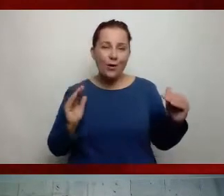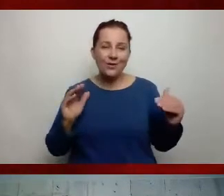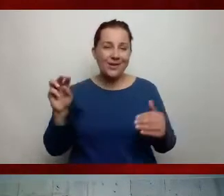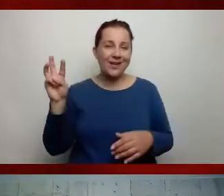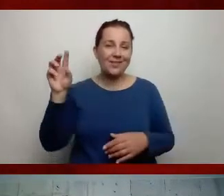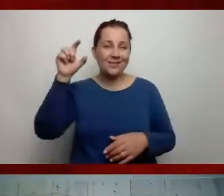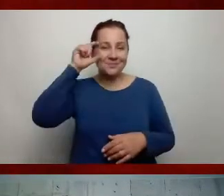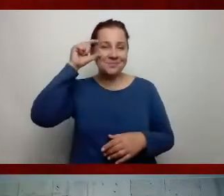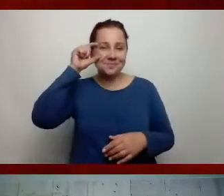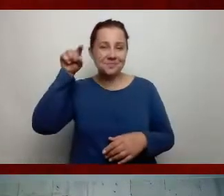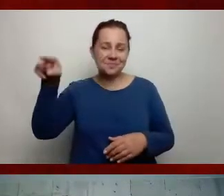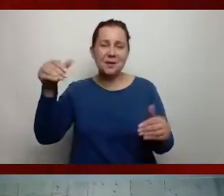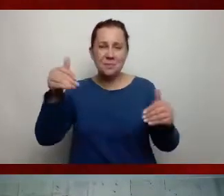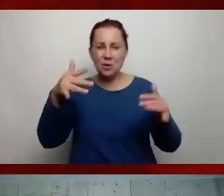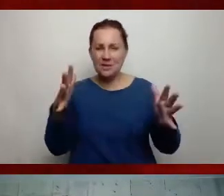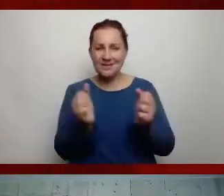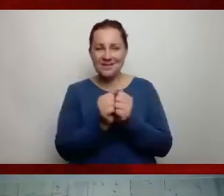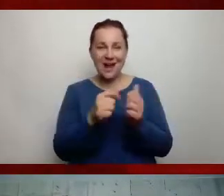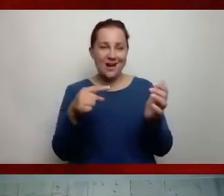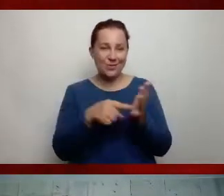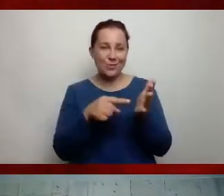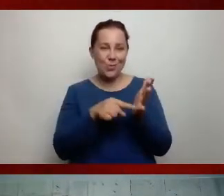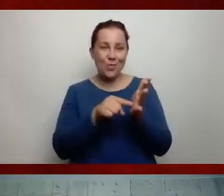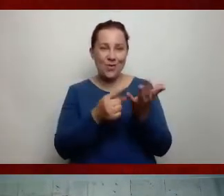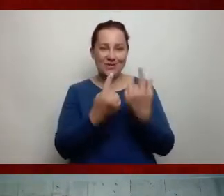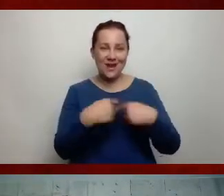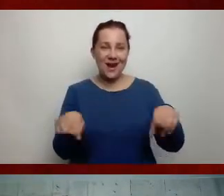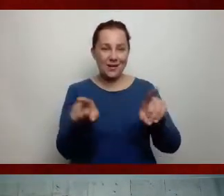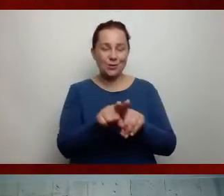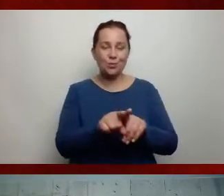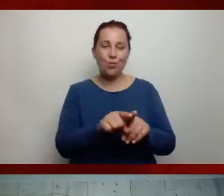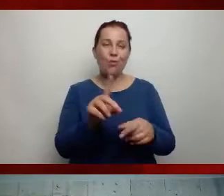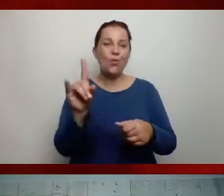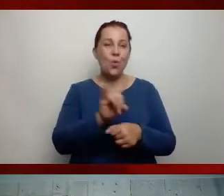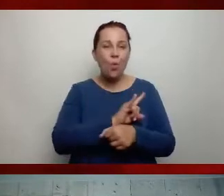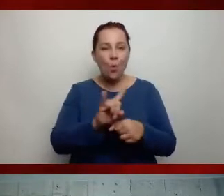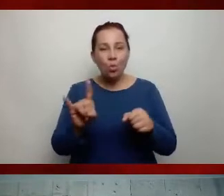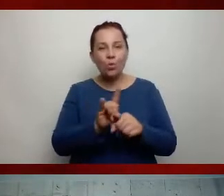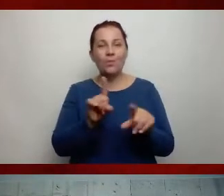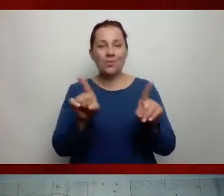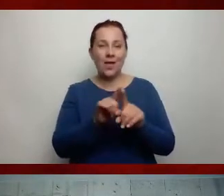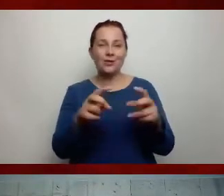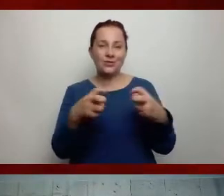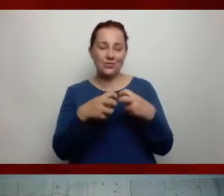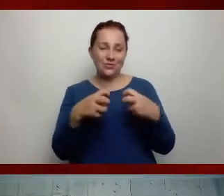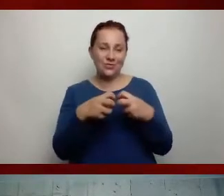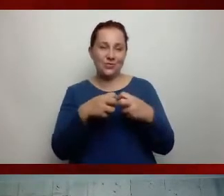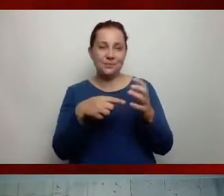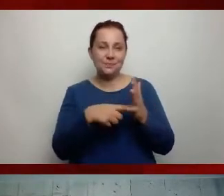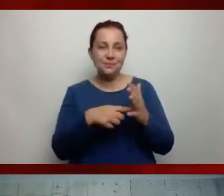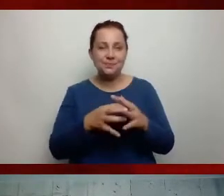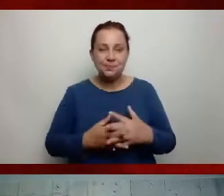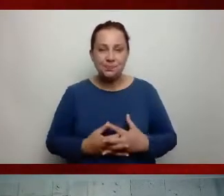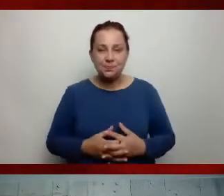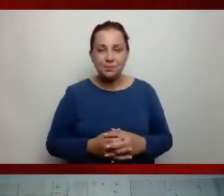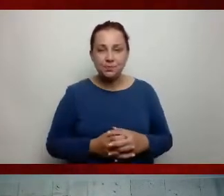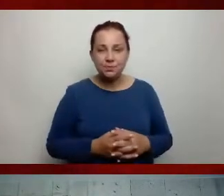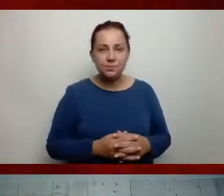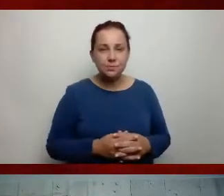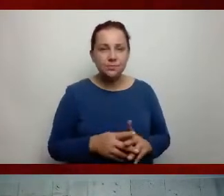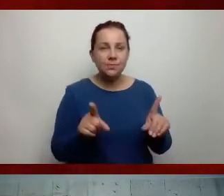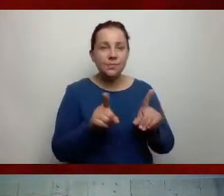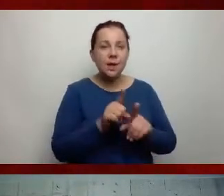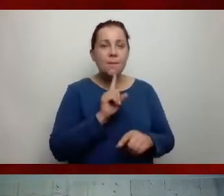Groove. Można to znaleźć w internecie, na YouTubie, w kanale zespołu Palfy Groove. Też